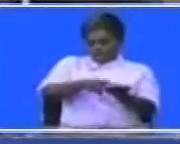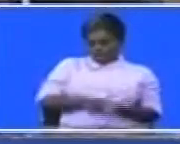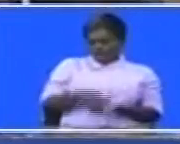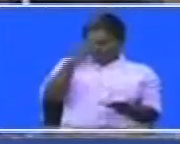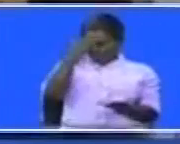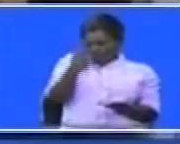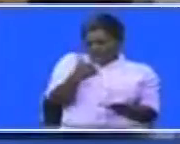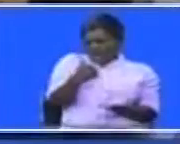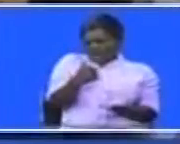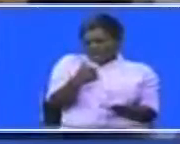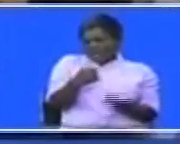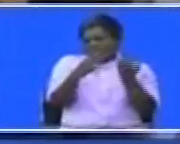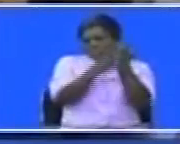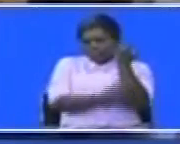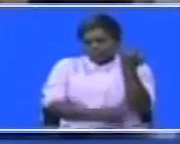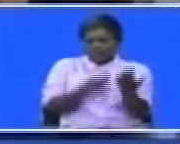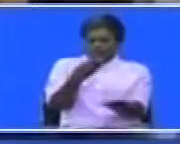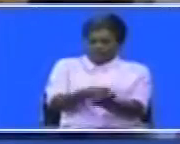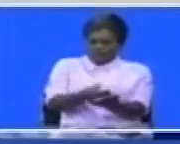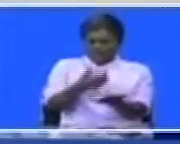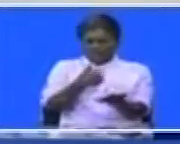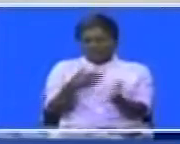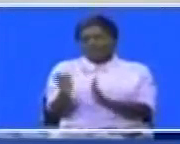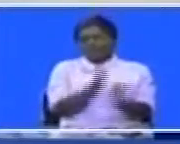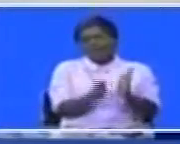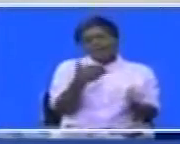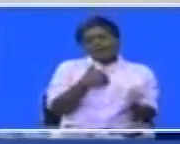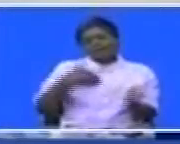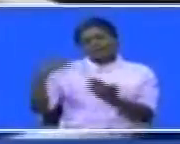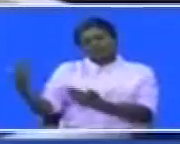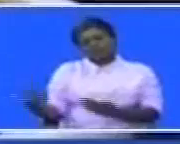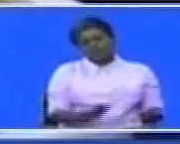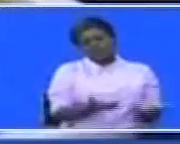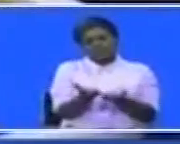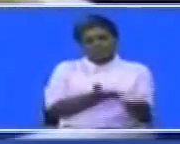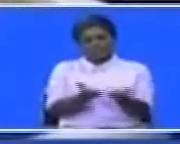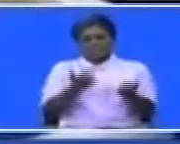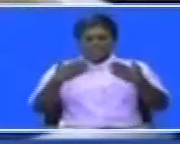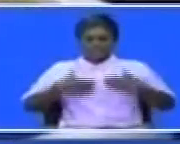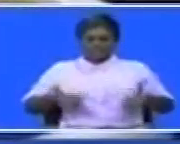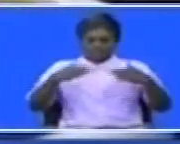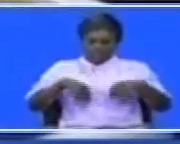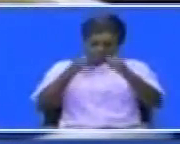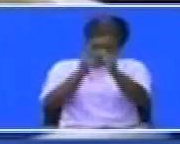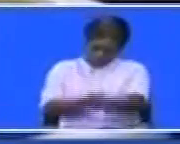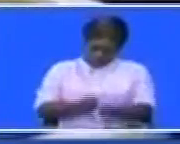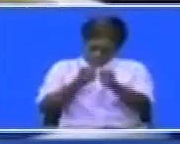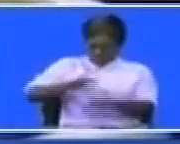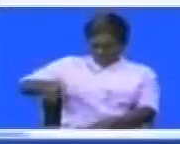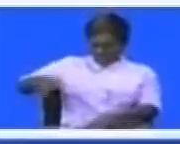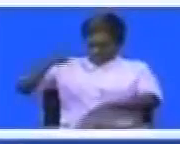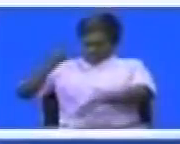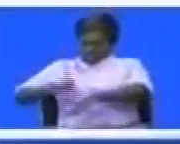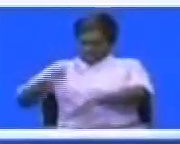pato duni. Pia aliongezea kusema kuwa mipango inaendelea kuwakaribisha wawekezaji katika biashara ya kilimo katika kaunti